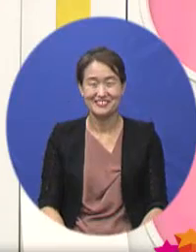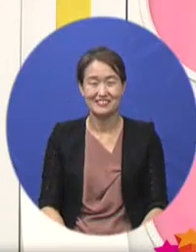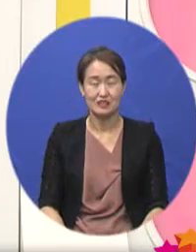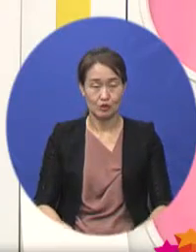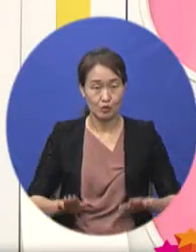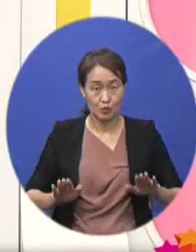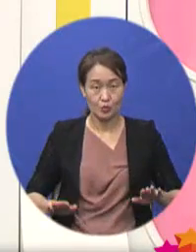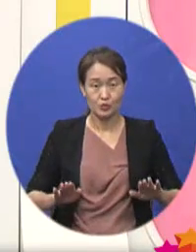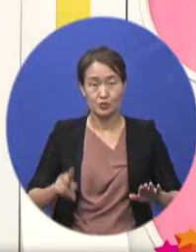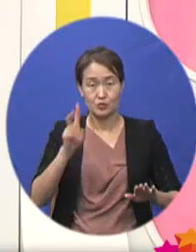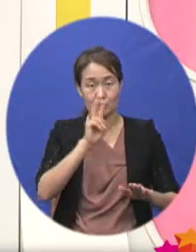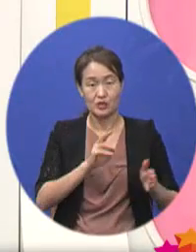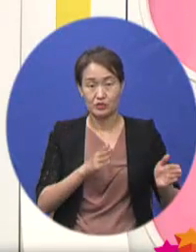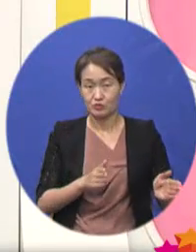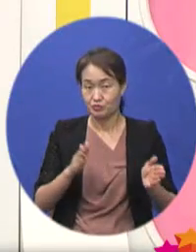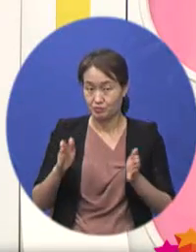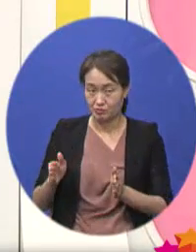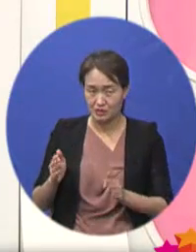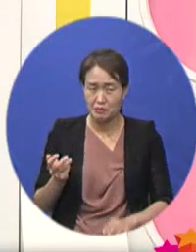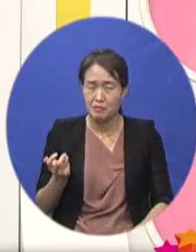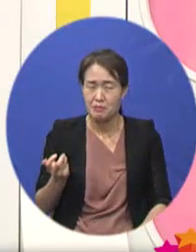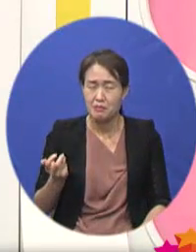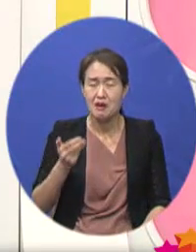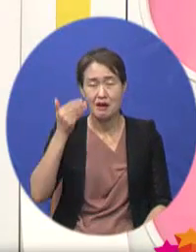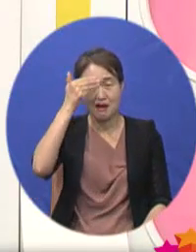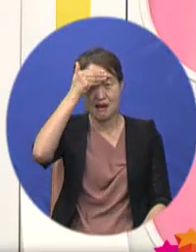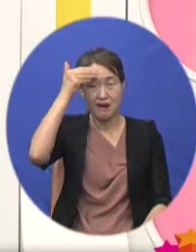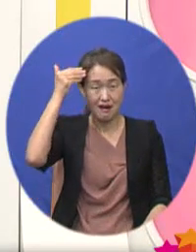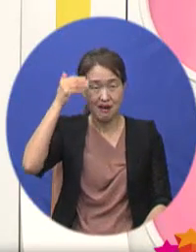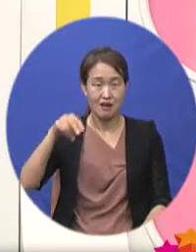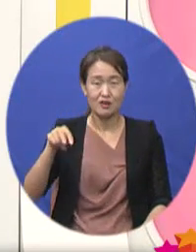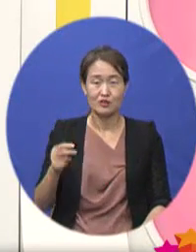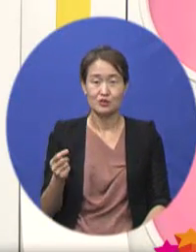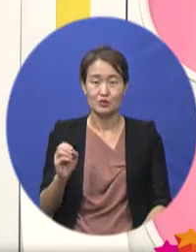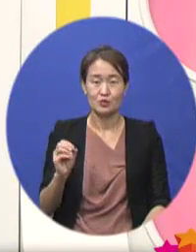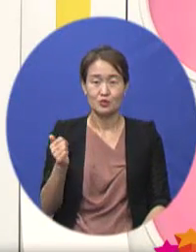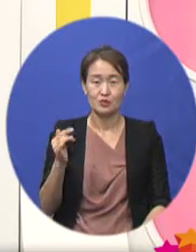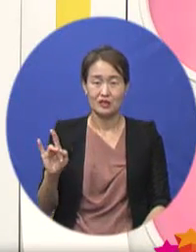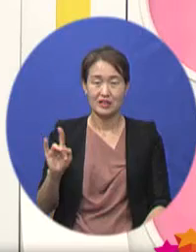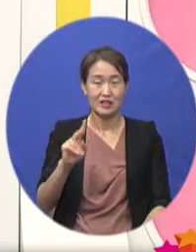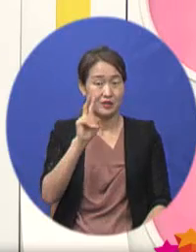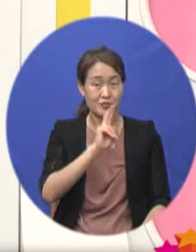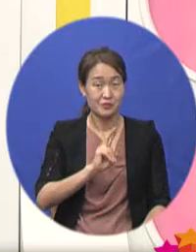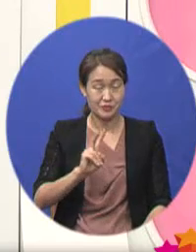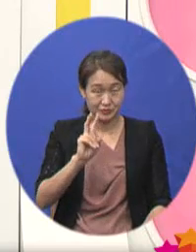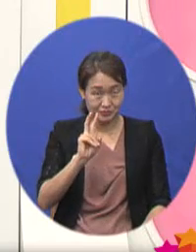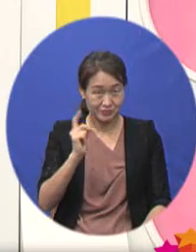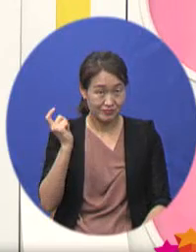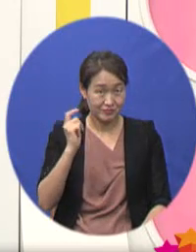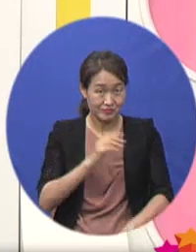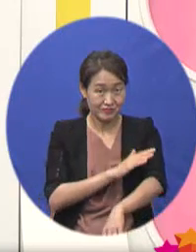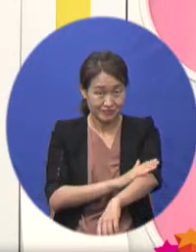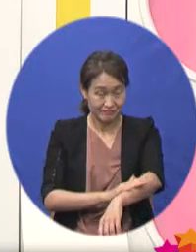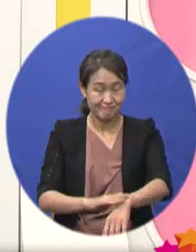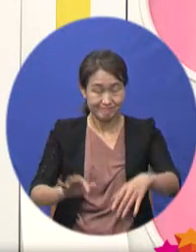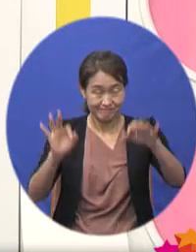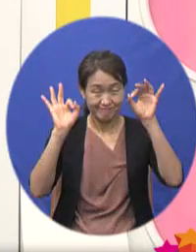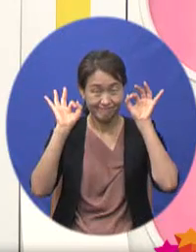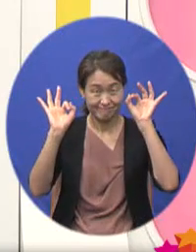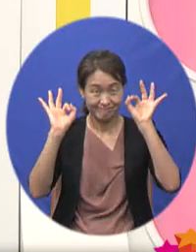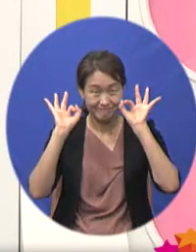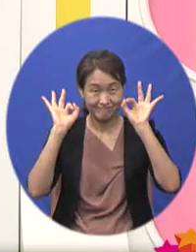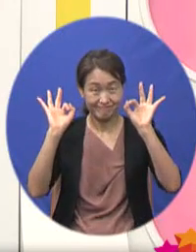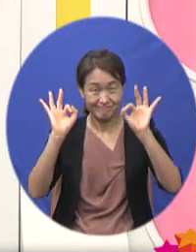네. 자, 오늘 준비하신 네. 노래들 유랑청춘 예. 송혜 선생님 노래들 아, 한번 좋다. 잘 들어보겠습니다. 예.